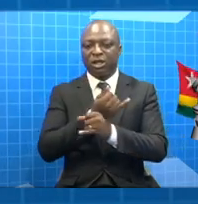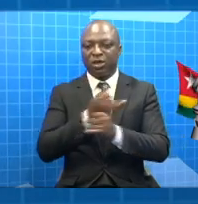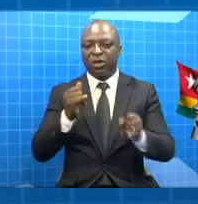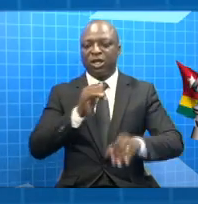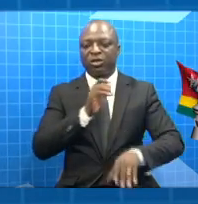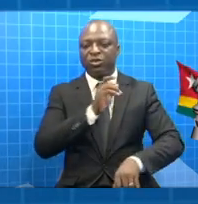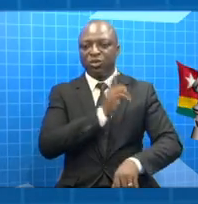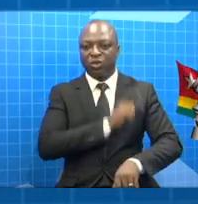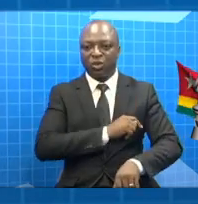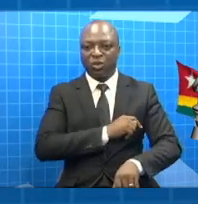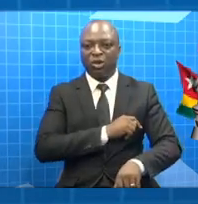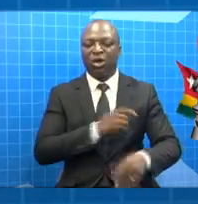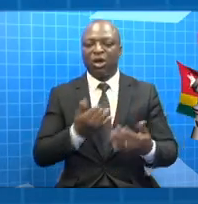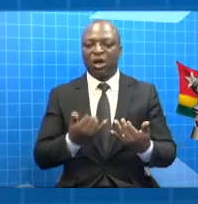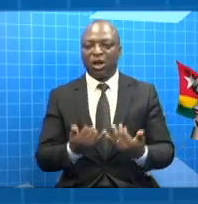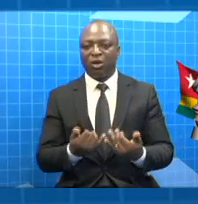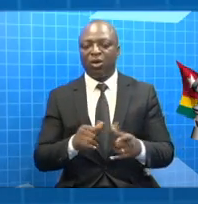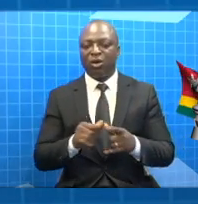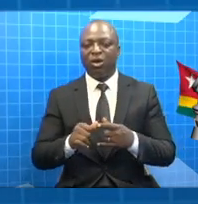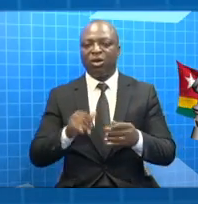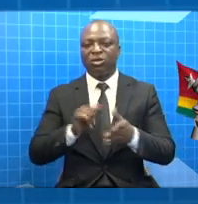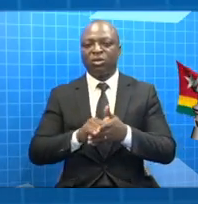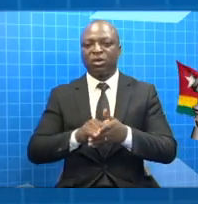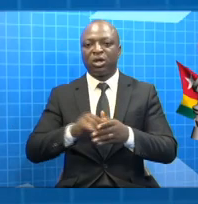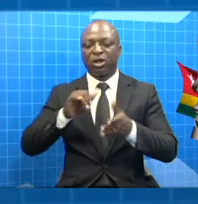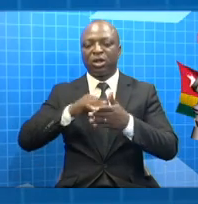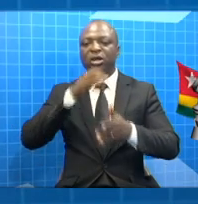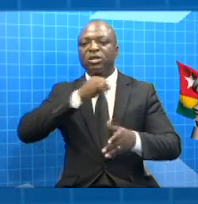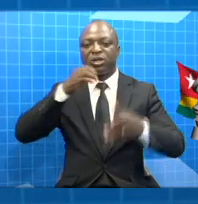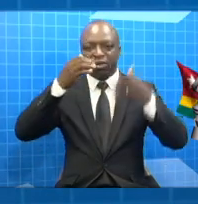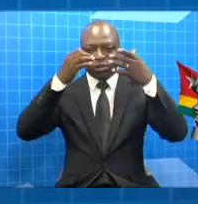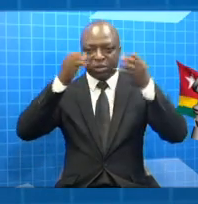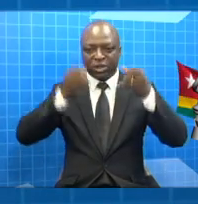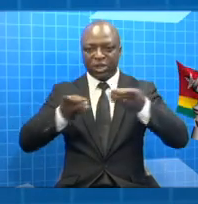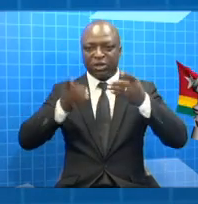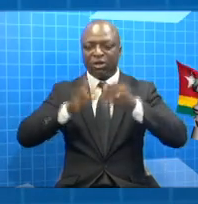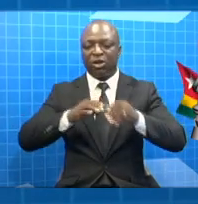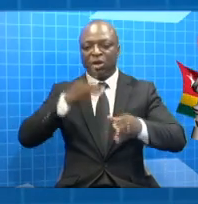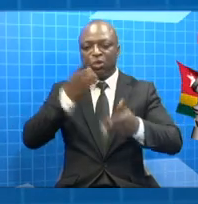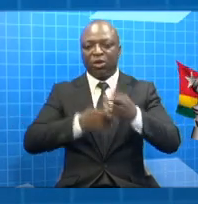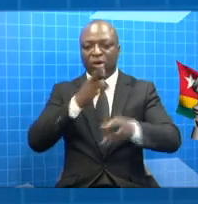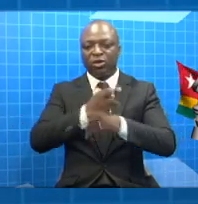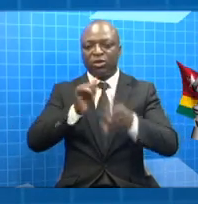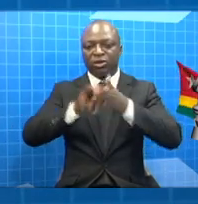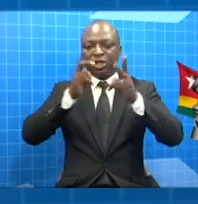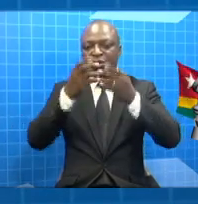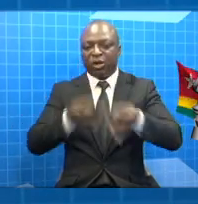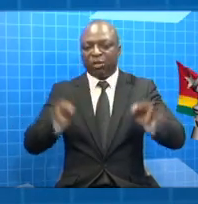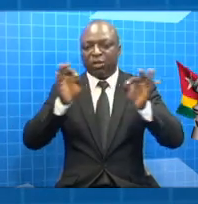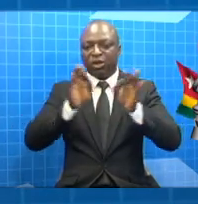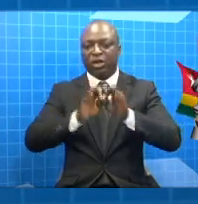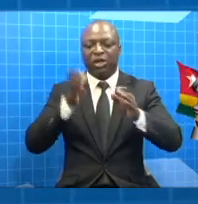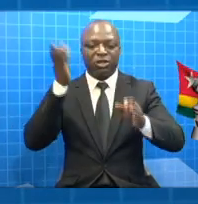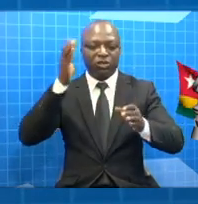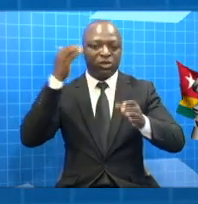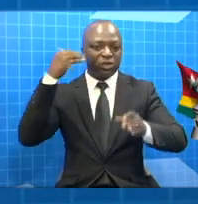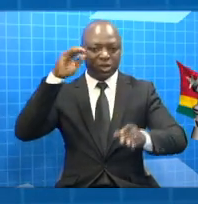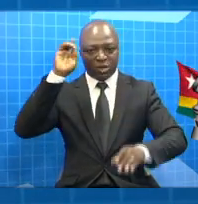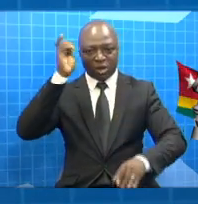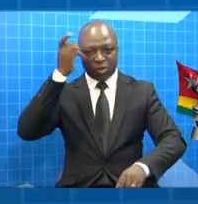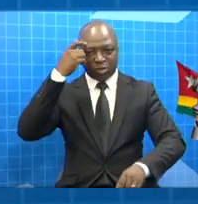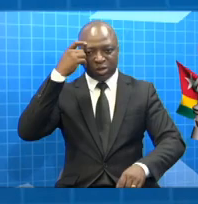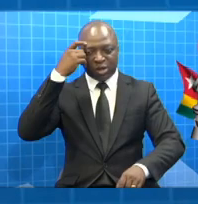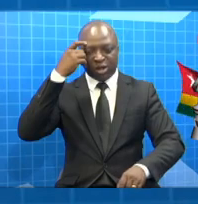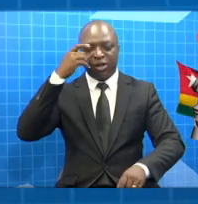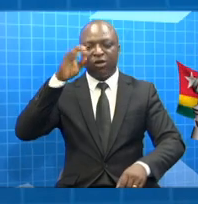du Togo. Alors, Kwesan Yovodevi, que retenir de cet important discours du président de la